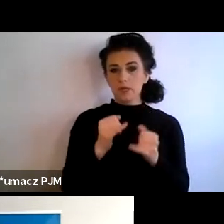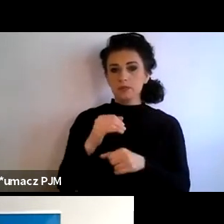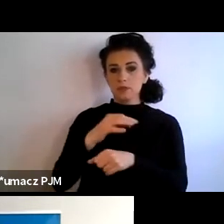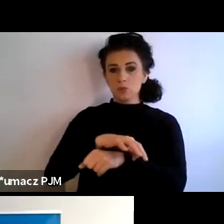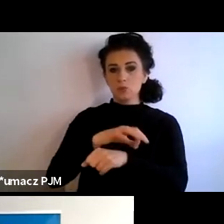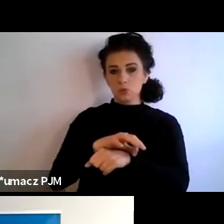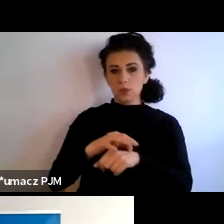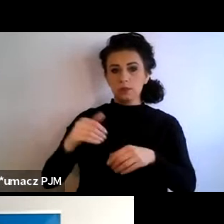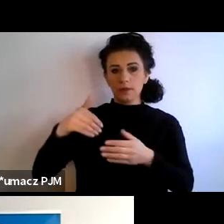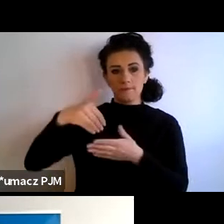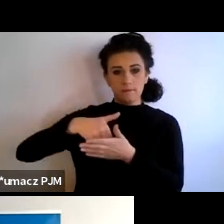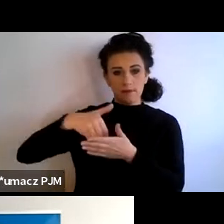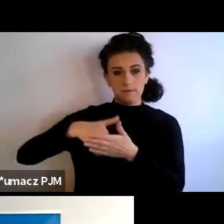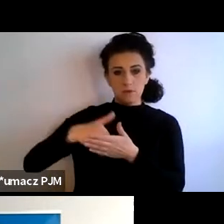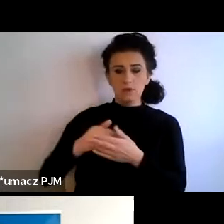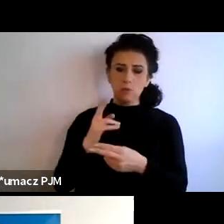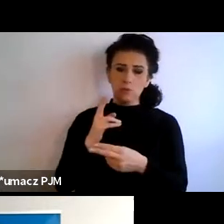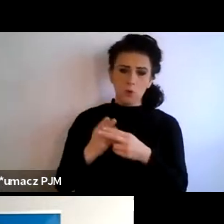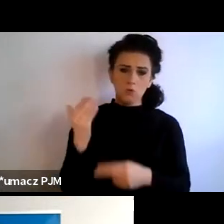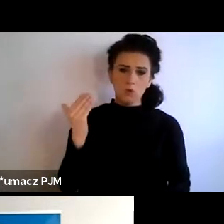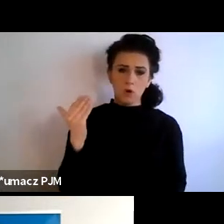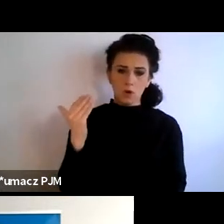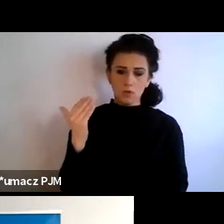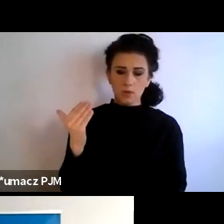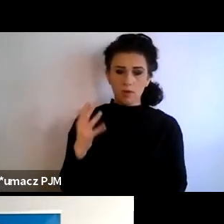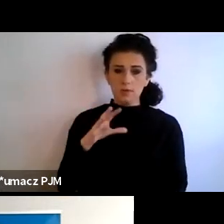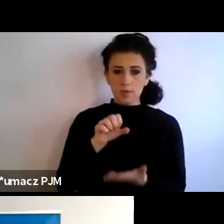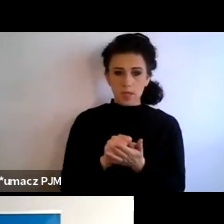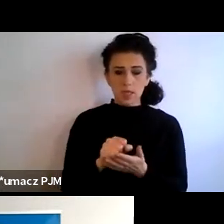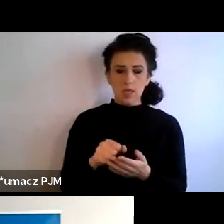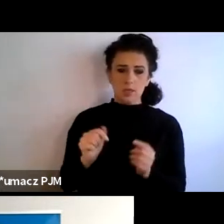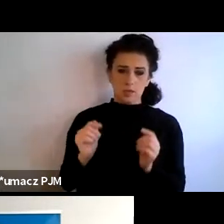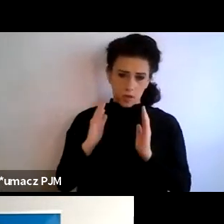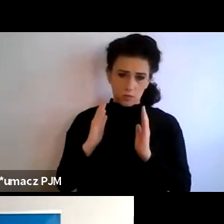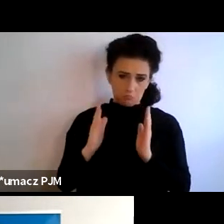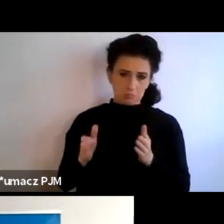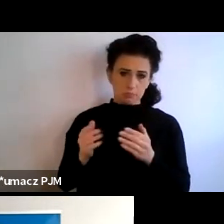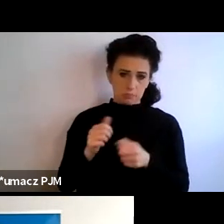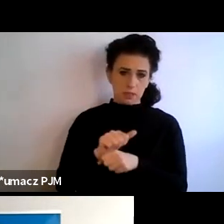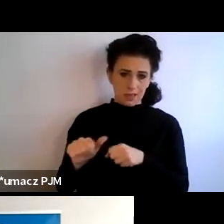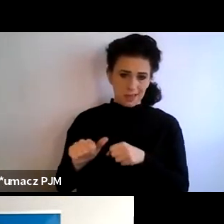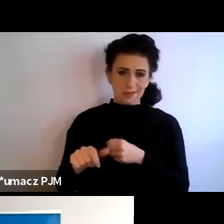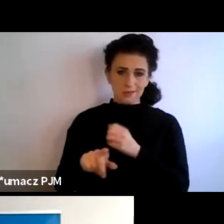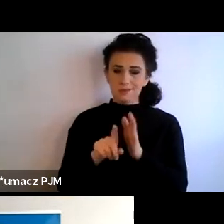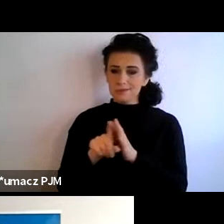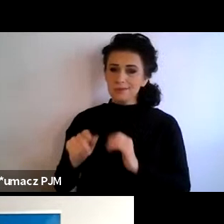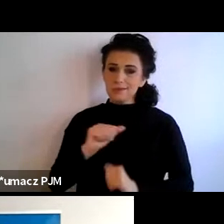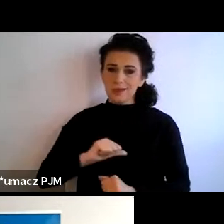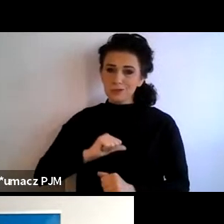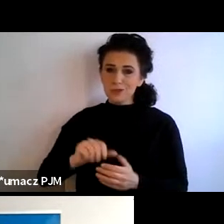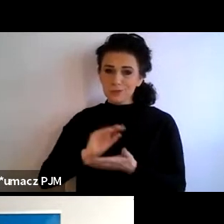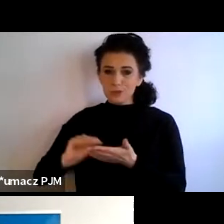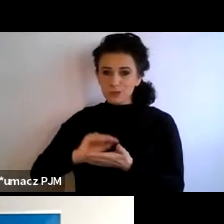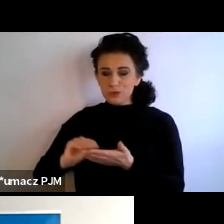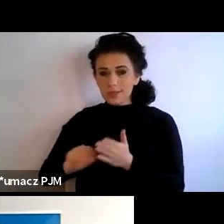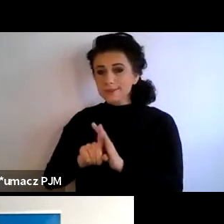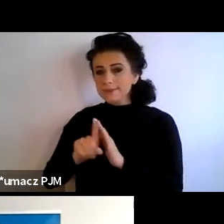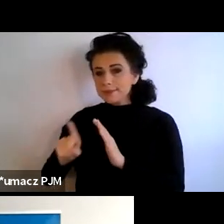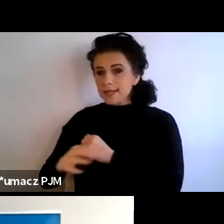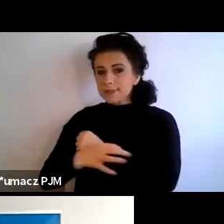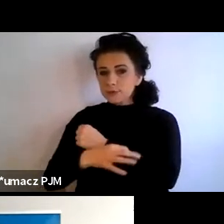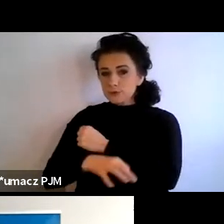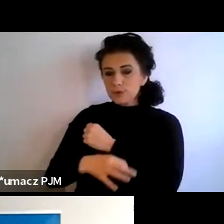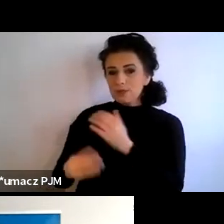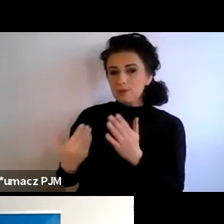to jest student z danej grupy, on jest na zajęciach, robi notatki dla siebie, robi dla studenta i po prostu też często